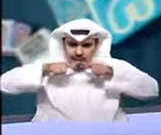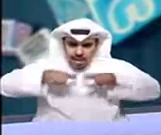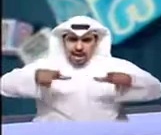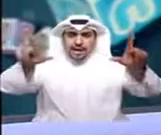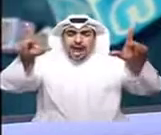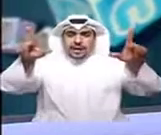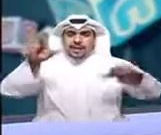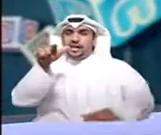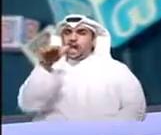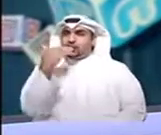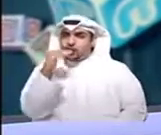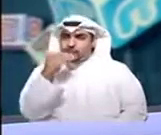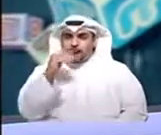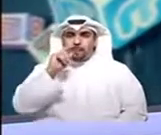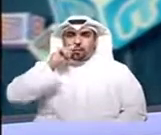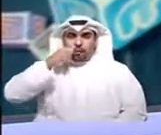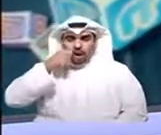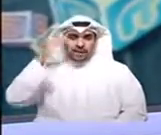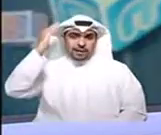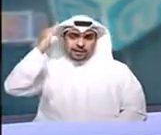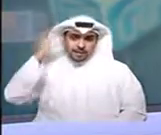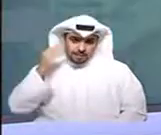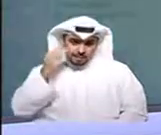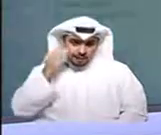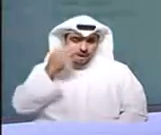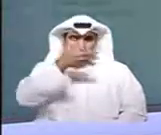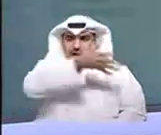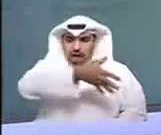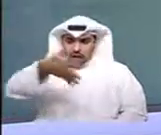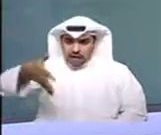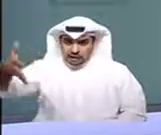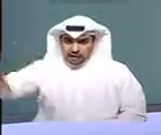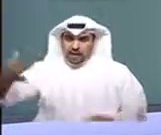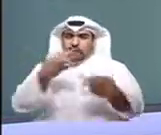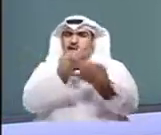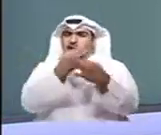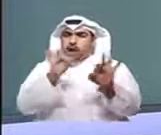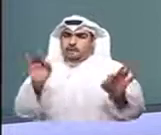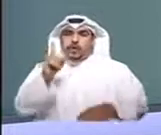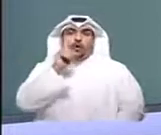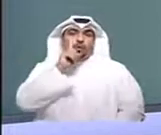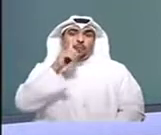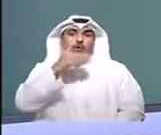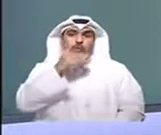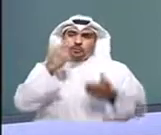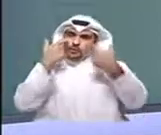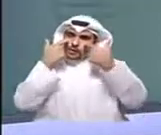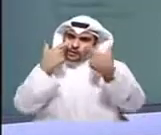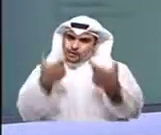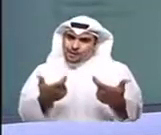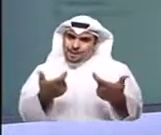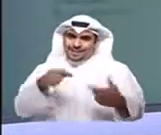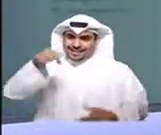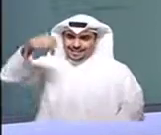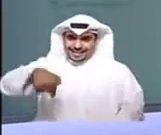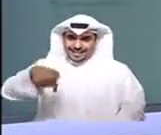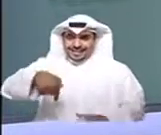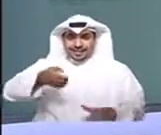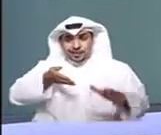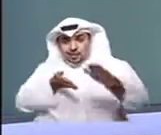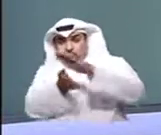الداخلية على حسابها الرسمي في تويتر فيديو توضيحي للطرق المؤدية إلى جامعة الكويت في الإجدادية، مع تمنياتنا